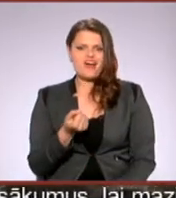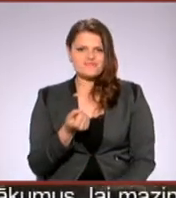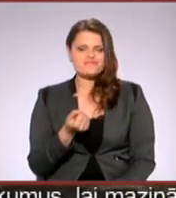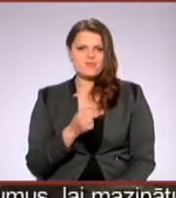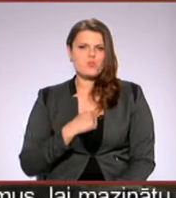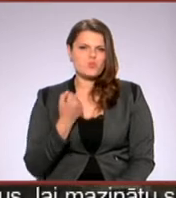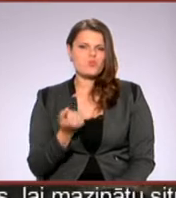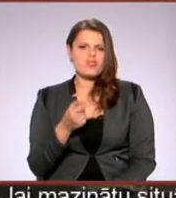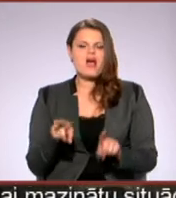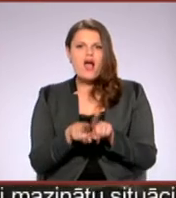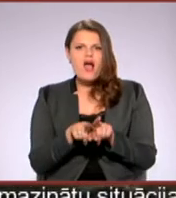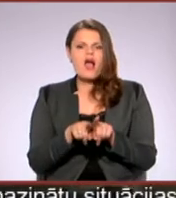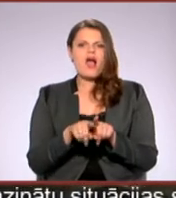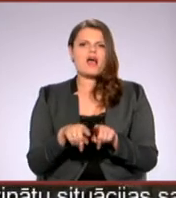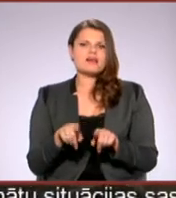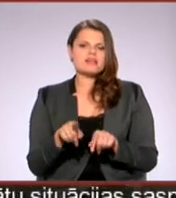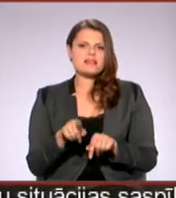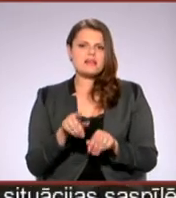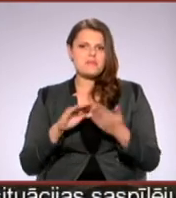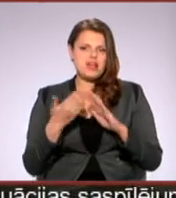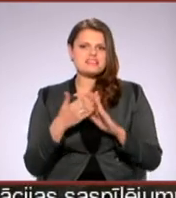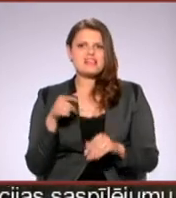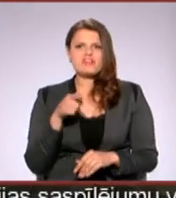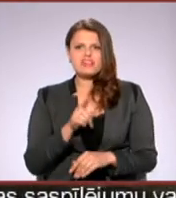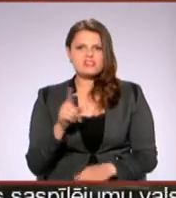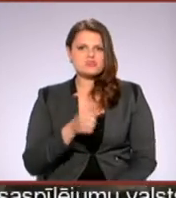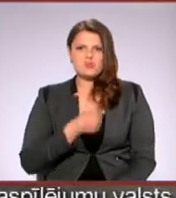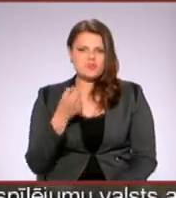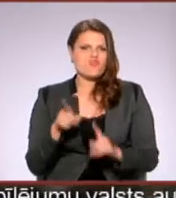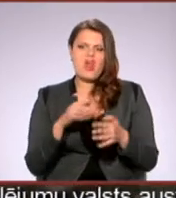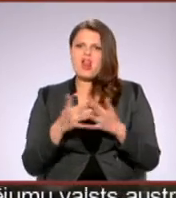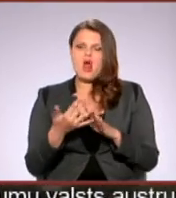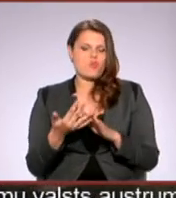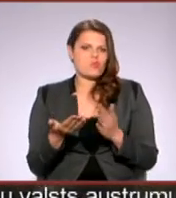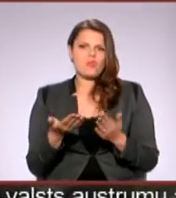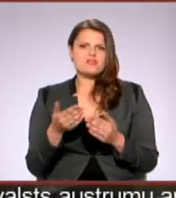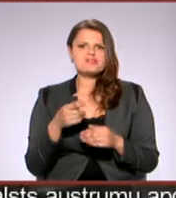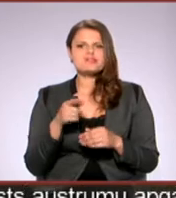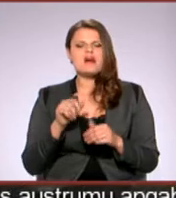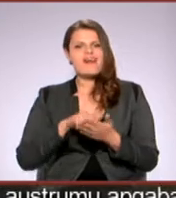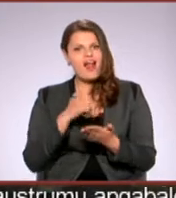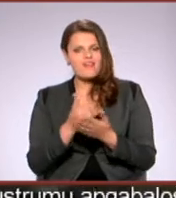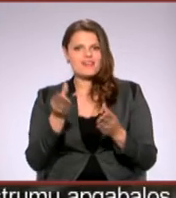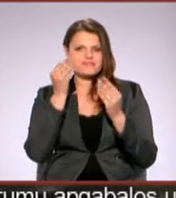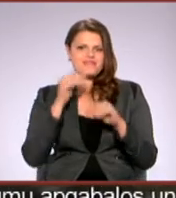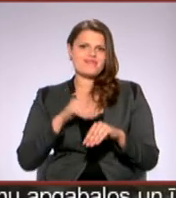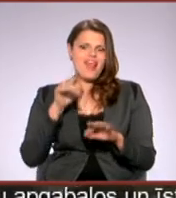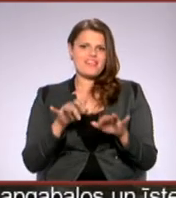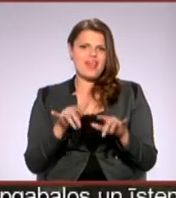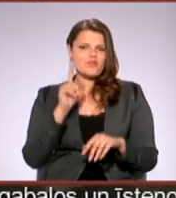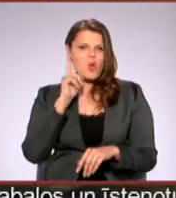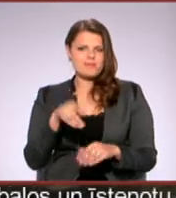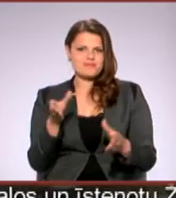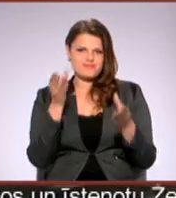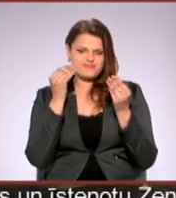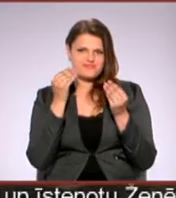Grūti. Arī pat pilsētā, kas nerunāja par laukiem. Es jau galvenokārt datoriņu pēc, tās